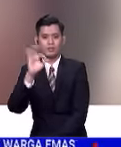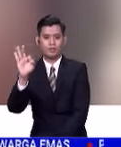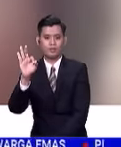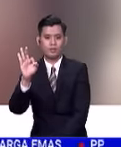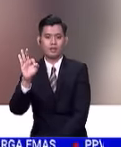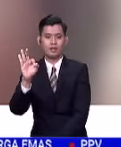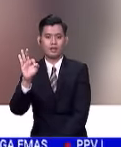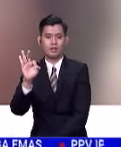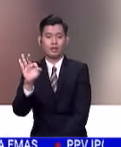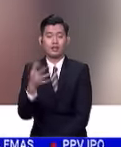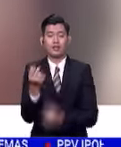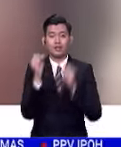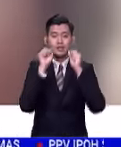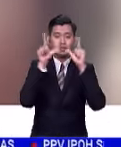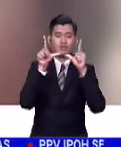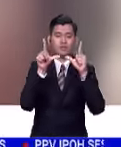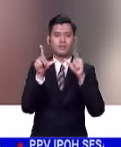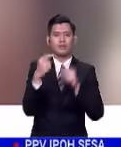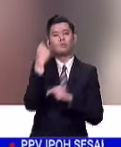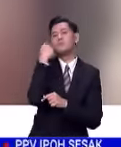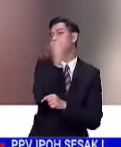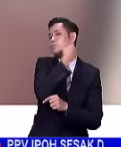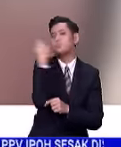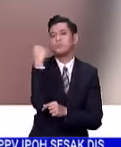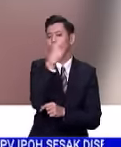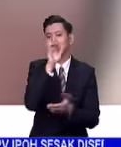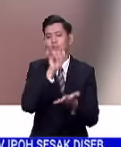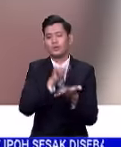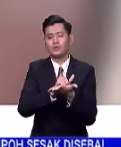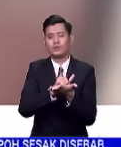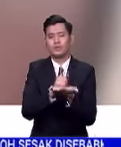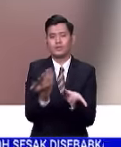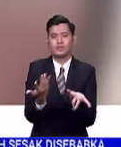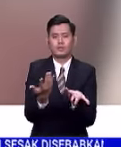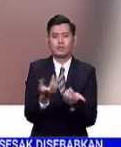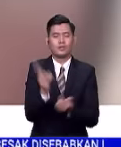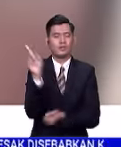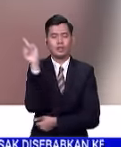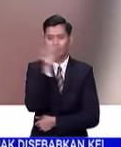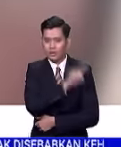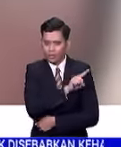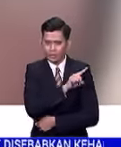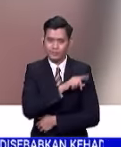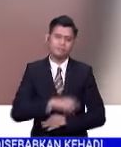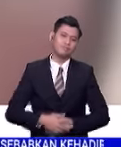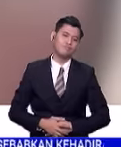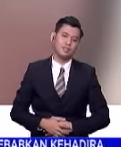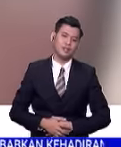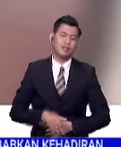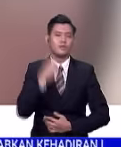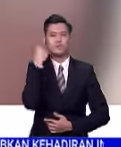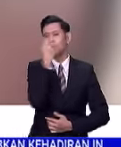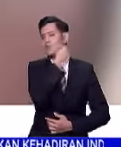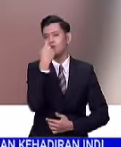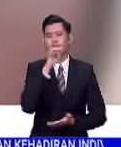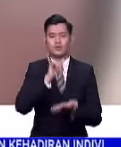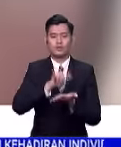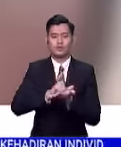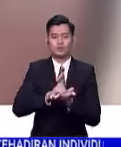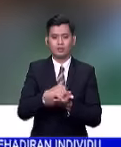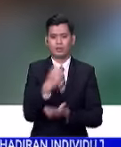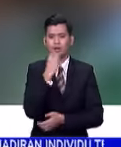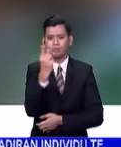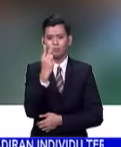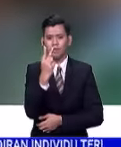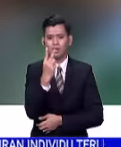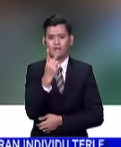itu. Apa yang mengejutkan, hasil solekan jurusolek tersebut ternyata tidak memuaskan hati Anya kerana solekan itu membuatkan dirinya